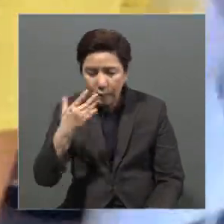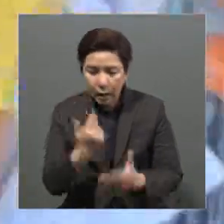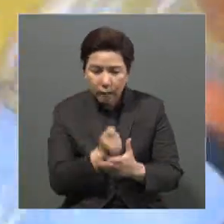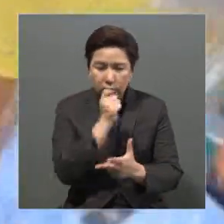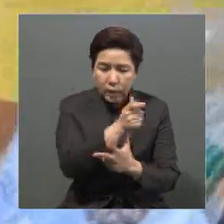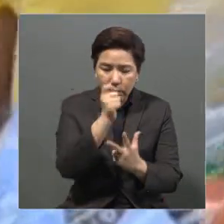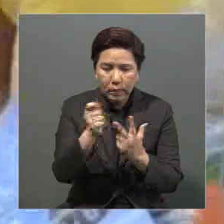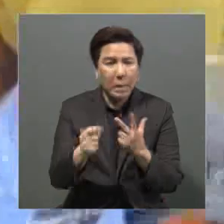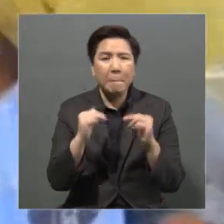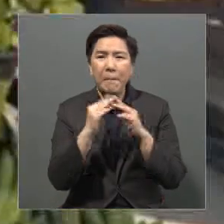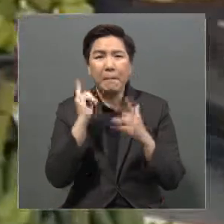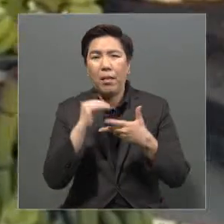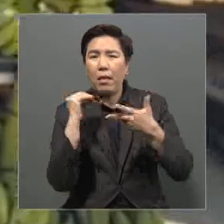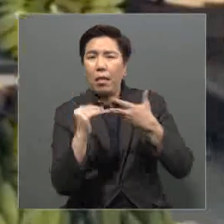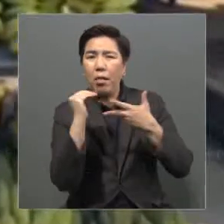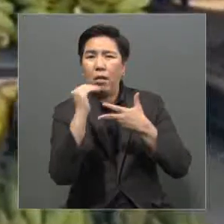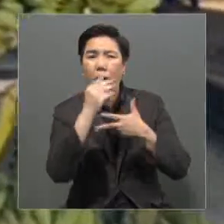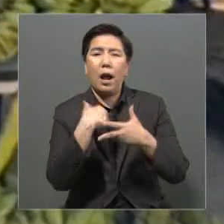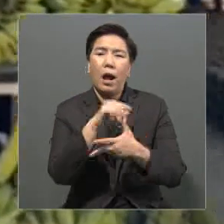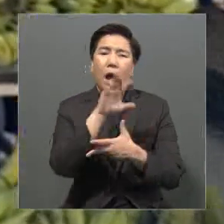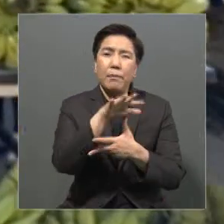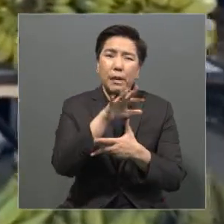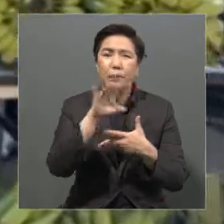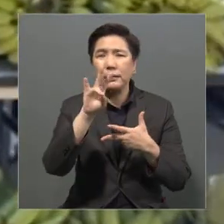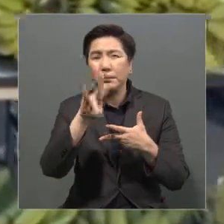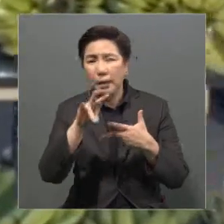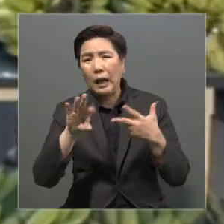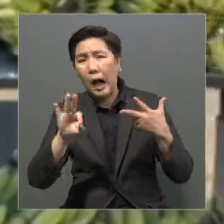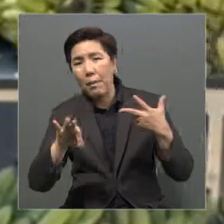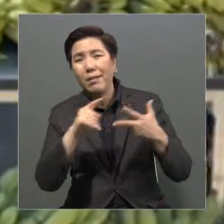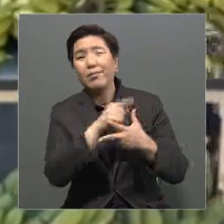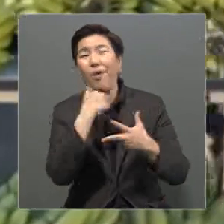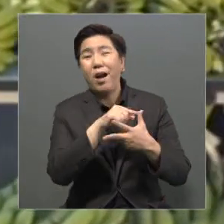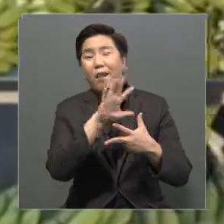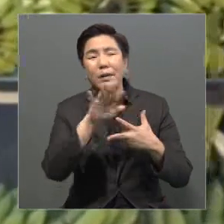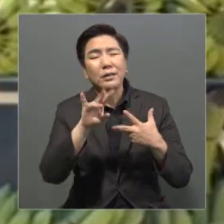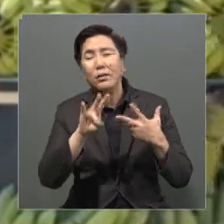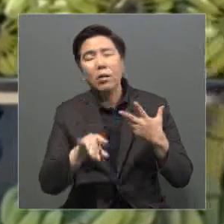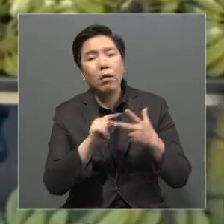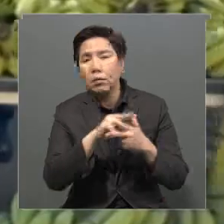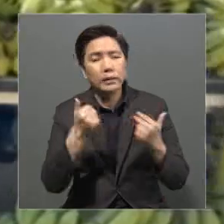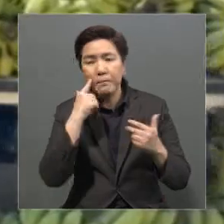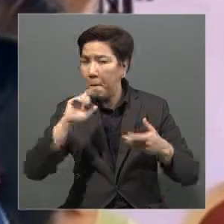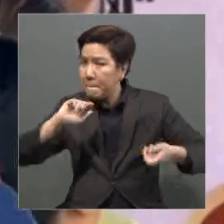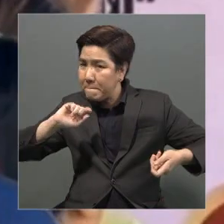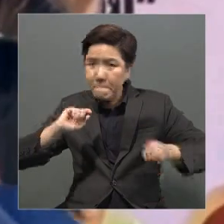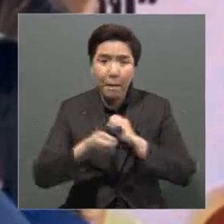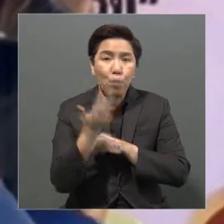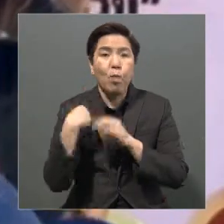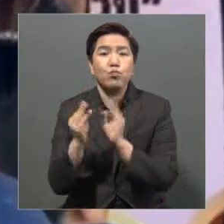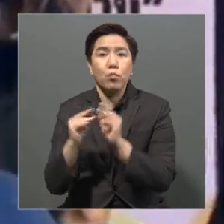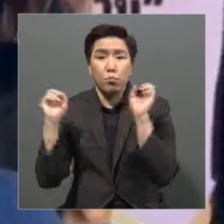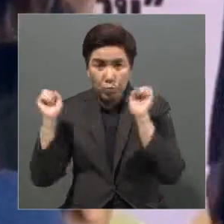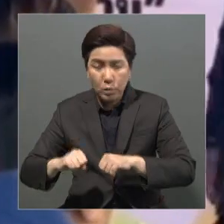เนี่ยไม่เหมือนกันแต่ว่าคือเป็นทั้นบันไดเมื่อก่อน 5,000 7,000 99,000บ 7ค่ะแต่ว่าล่าสุดนี่มีการปรับแล้วนะคะทุกโเรือน